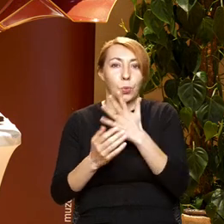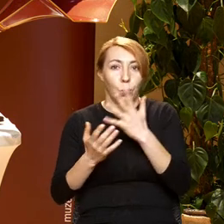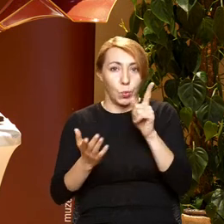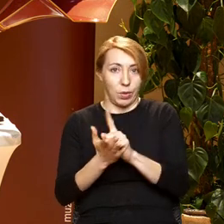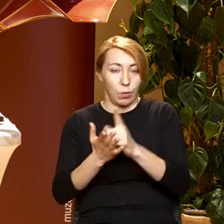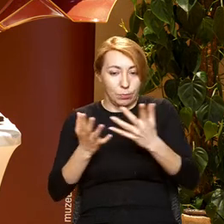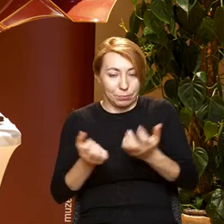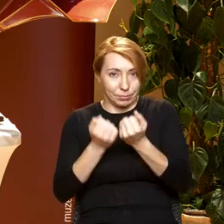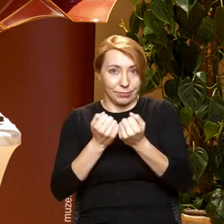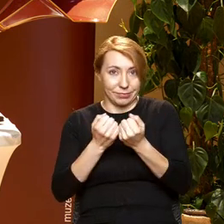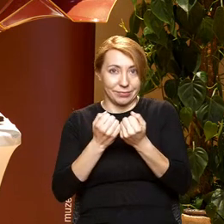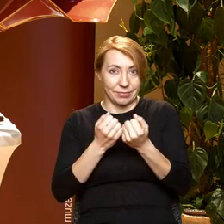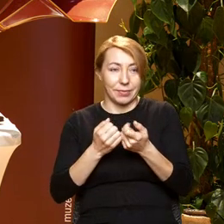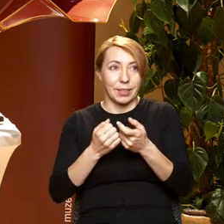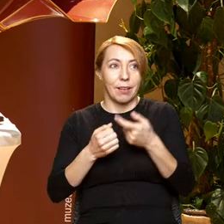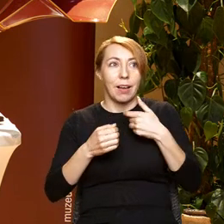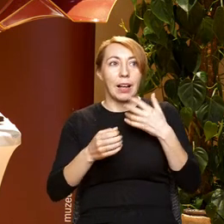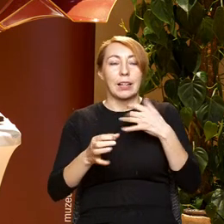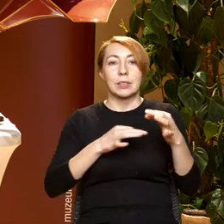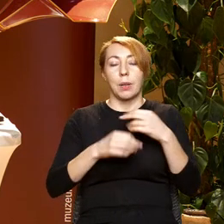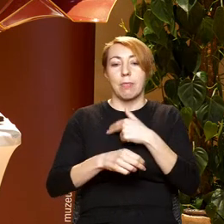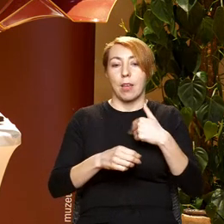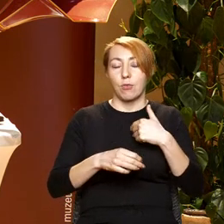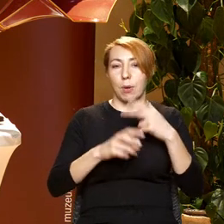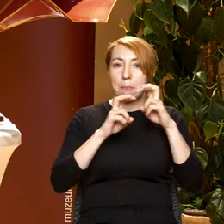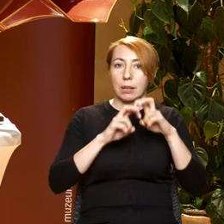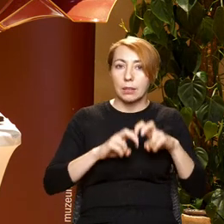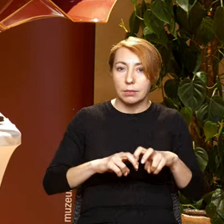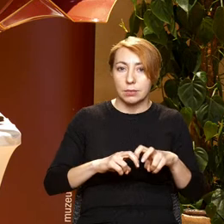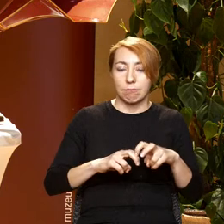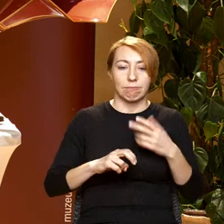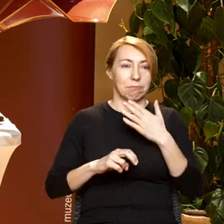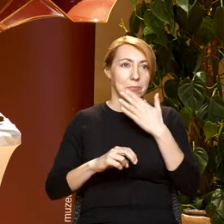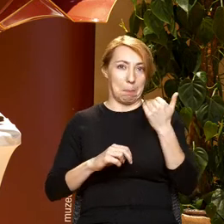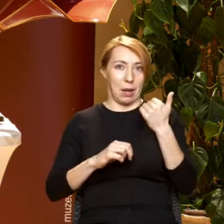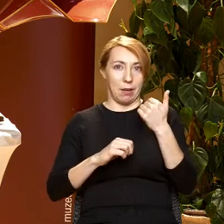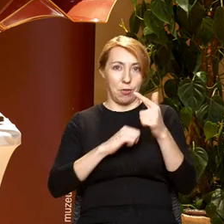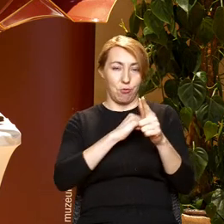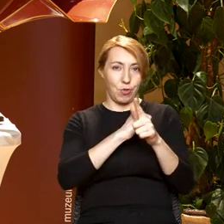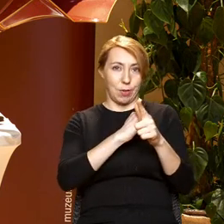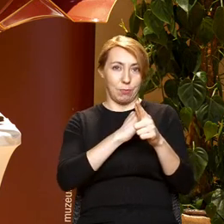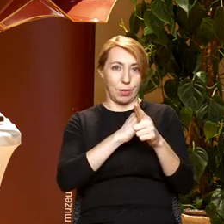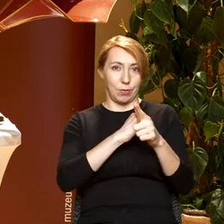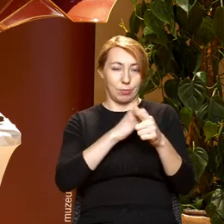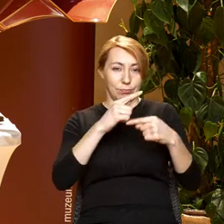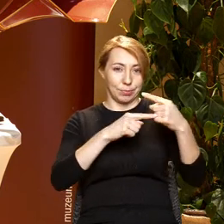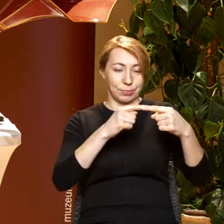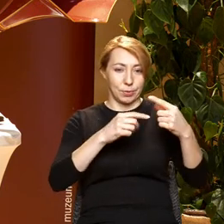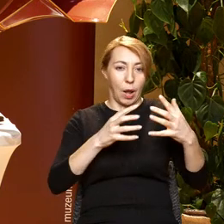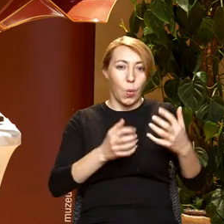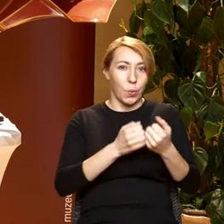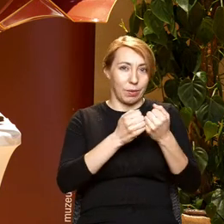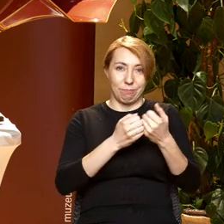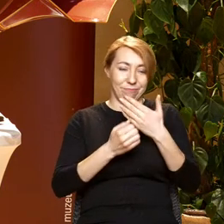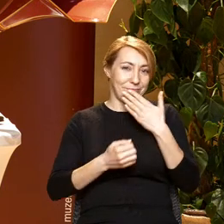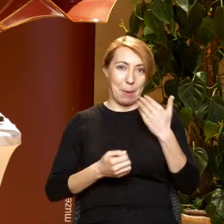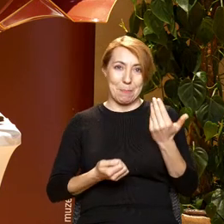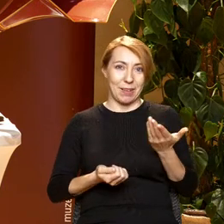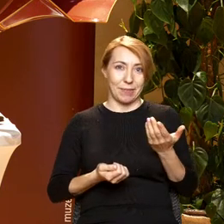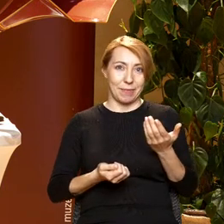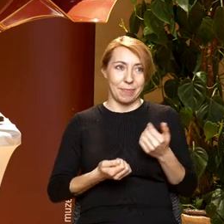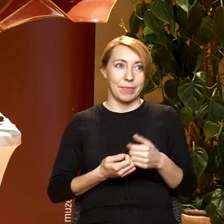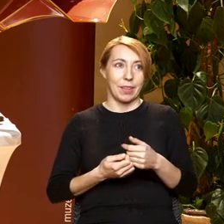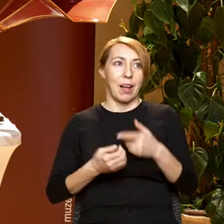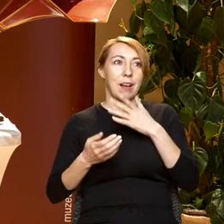Także w historii naszych badań etnograficznych nie mamy nawet 70 cylindrów odtworzonych. Także to jest